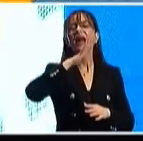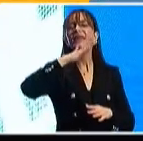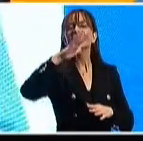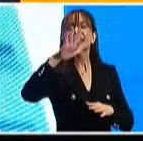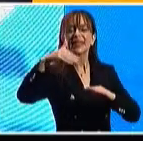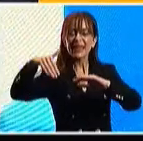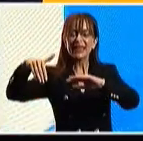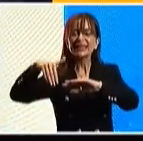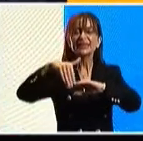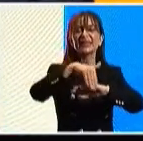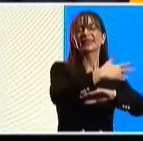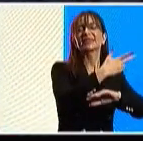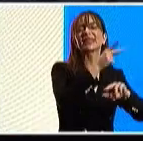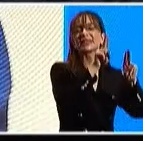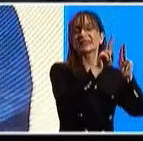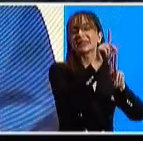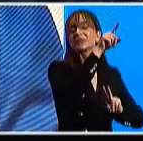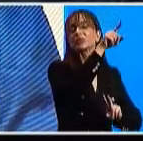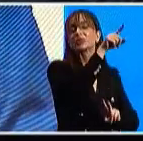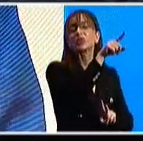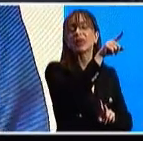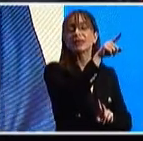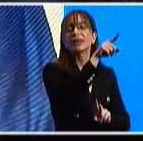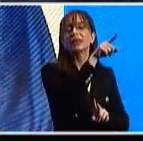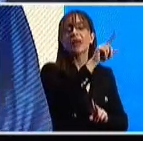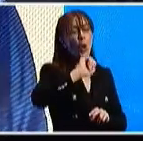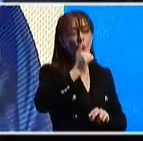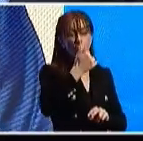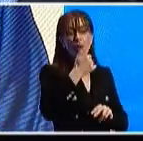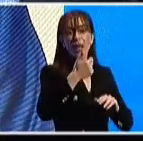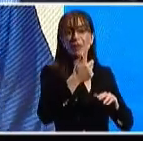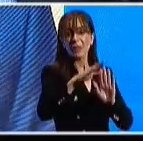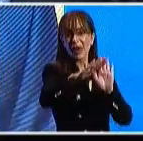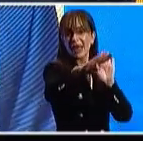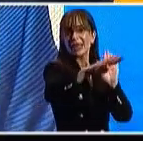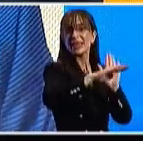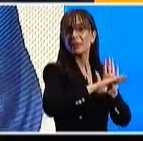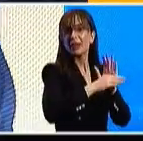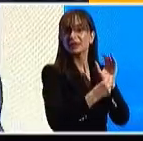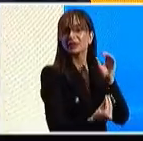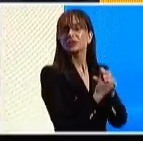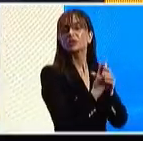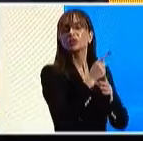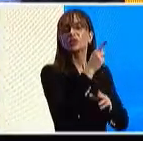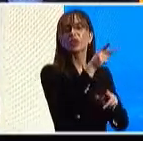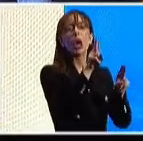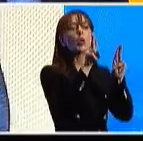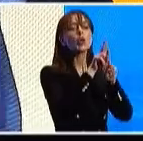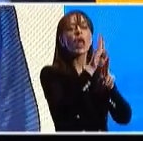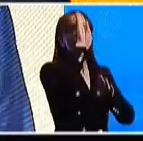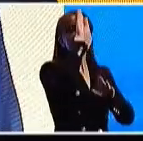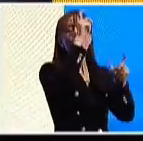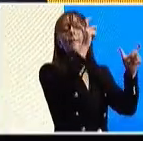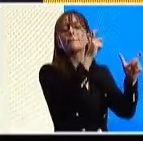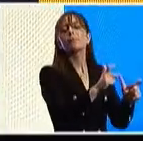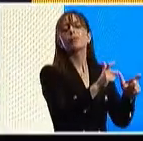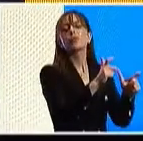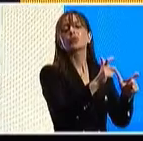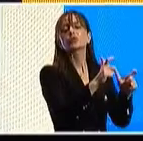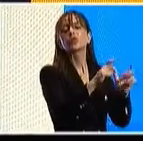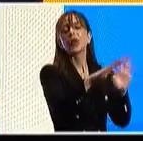Kuzey İstanbul Limanı. Bu da önemli bir liman. Bu Kuzey İstanbul Limanı projemizi hayata